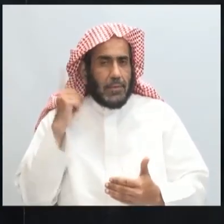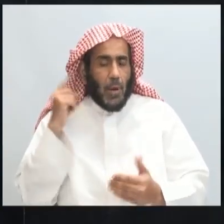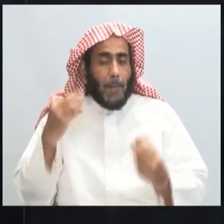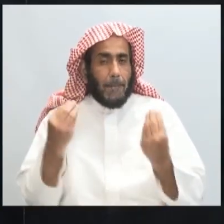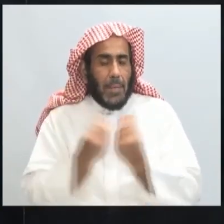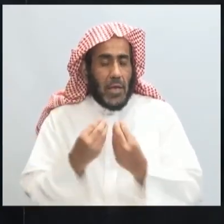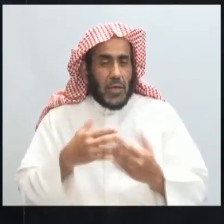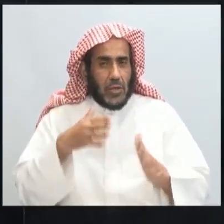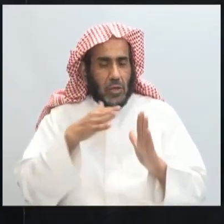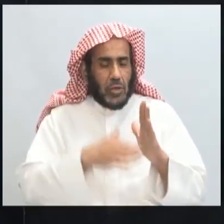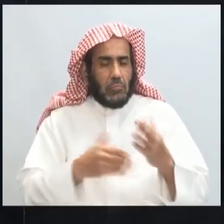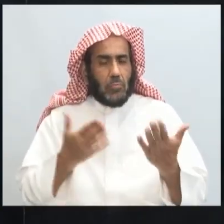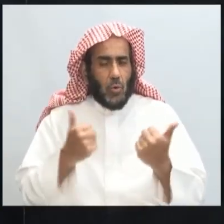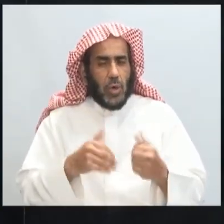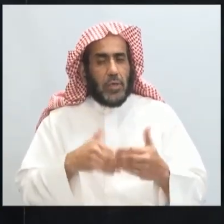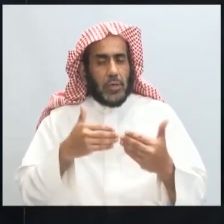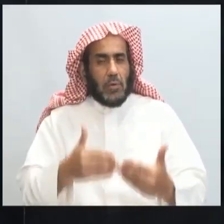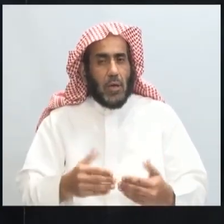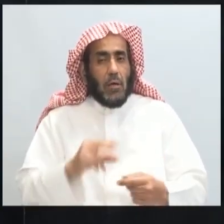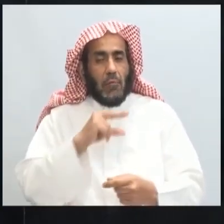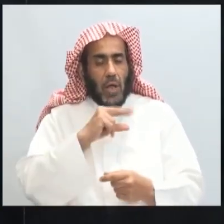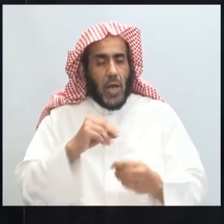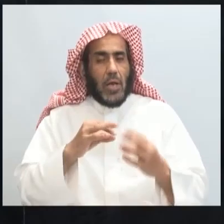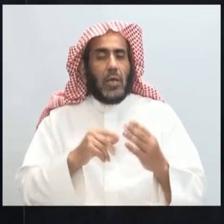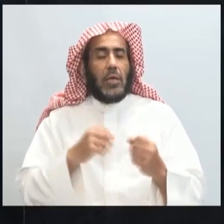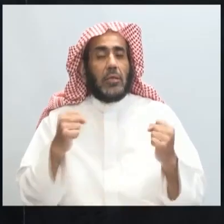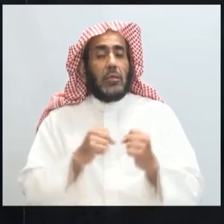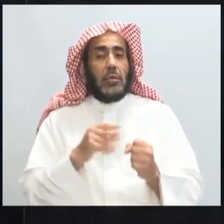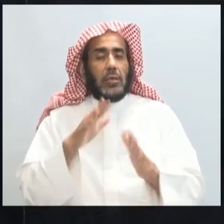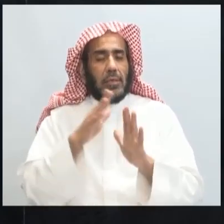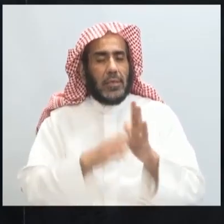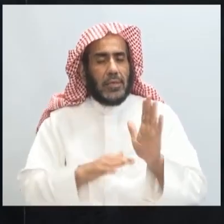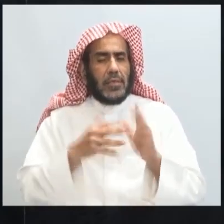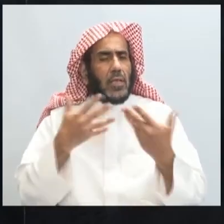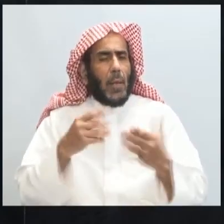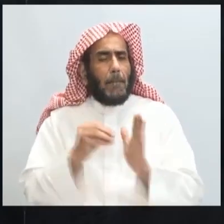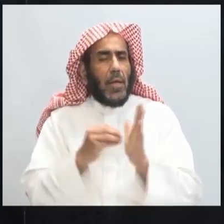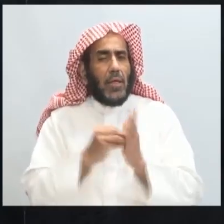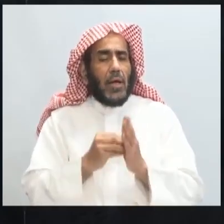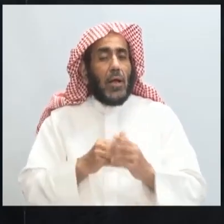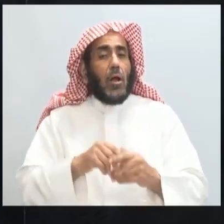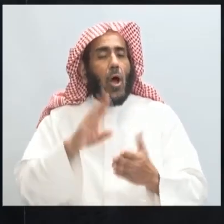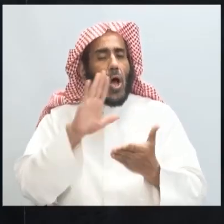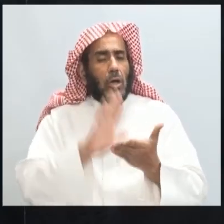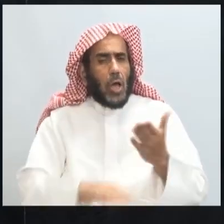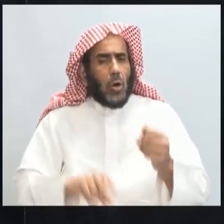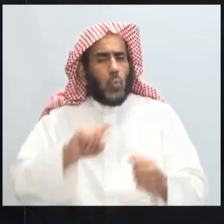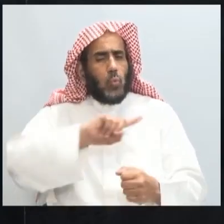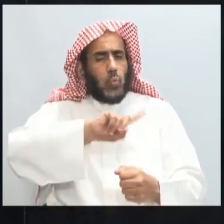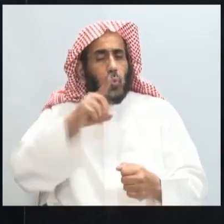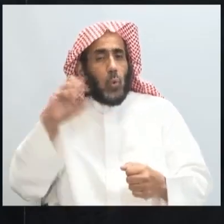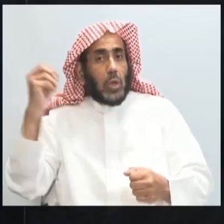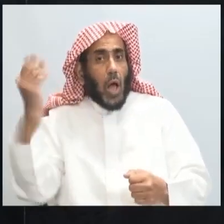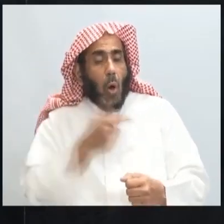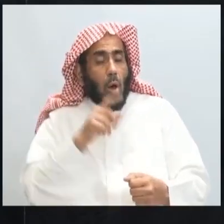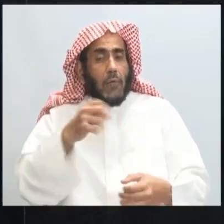معا لنصنا دعونا نستكمل في حل تماريني فقلنا نصي يتحدث عن ماذا عن اخطار السرعه والتهور